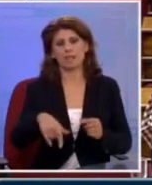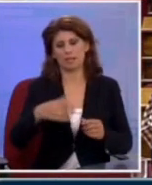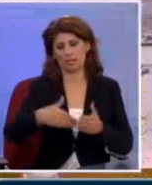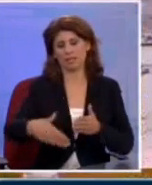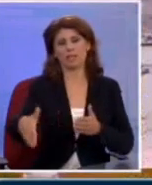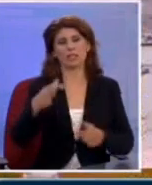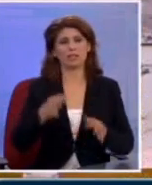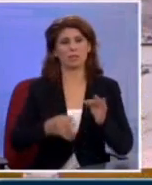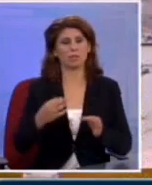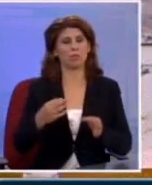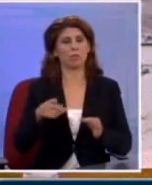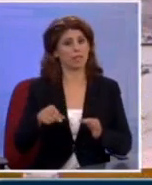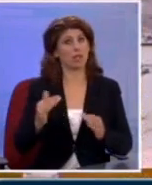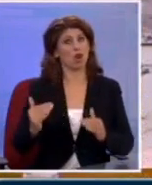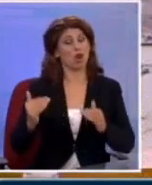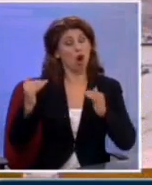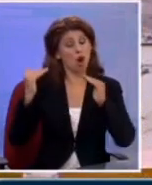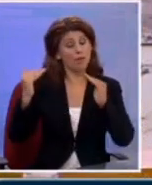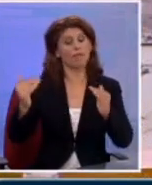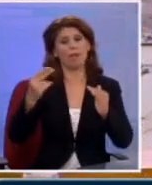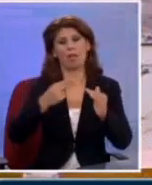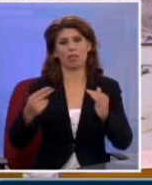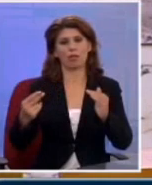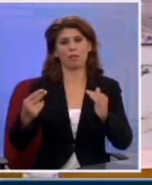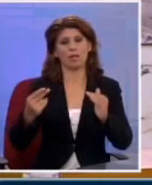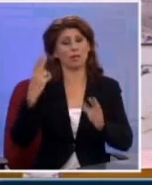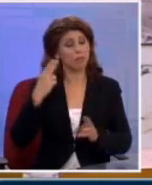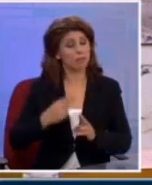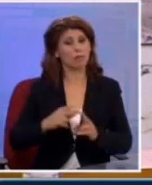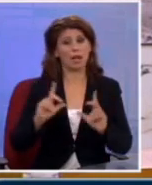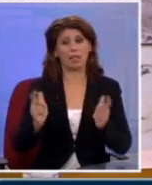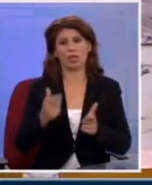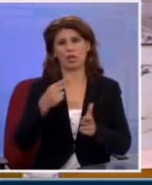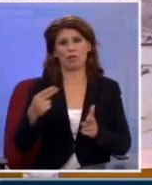συζήτησης που αφορά κορυφαίο ζήτημα και μείζον εθνικό θέμα.